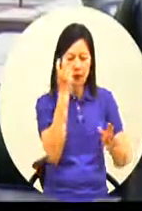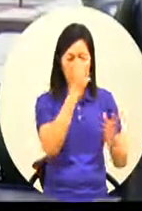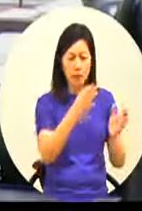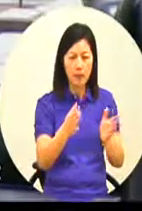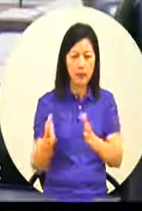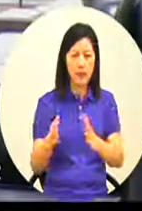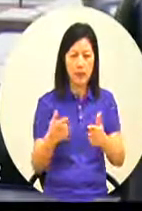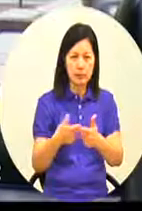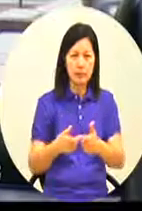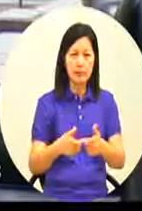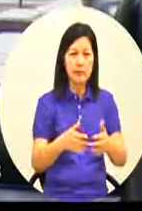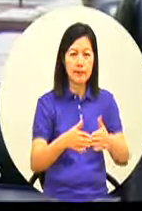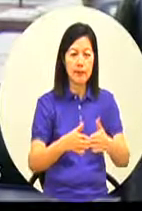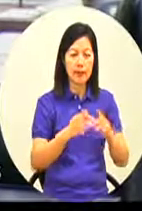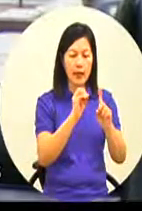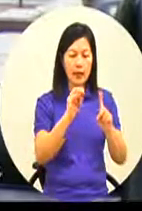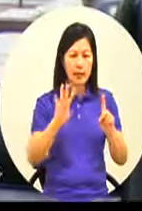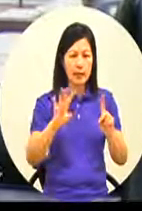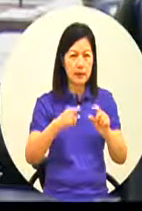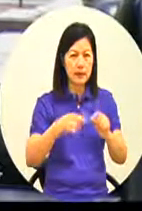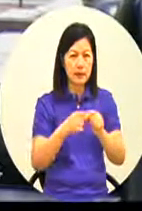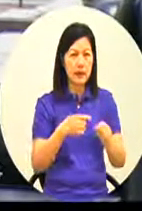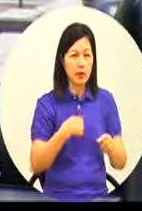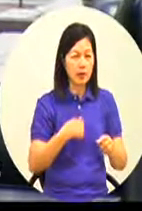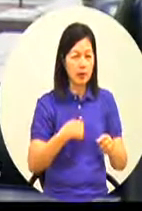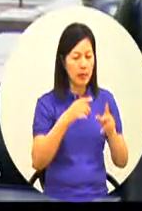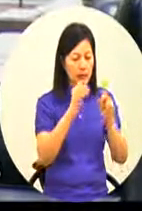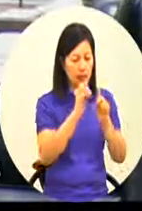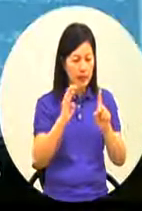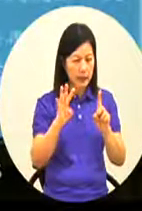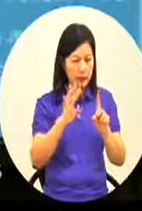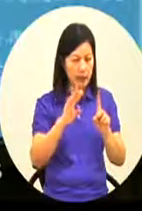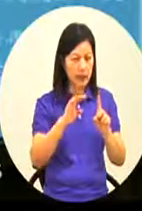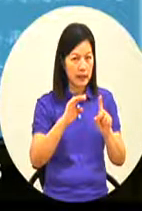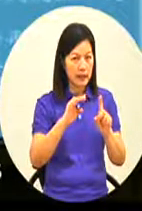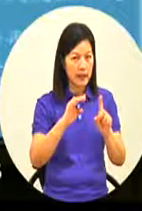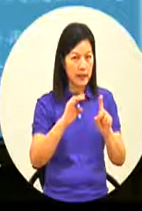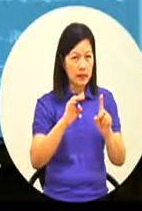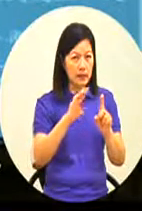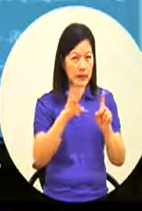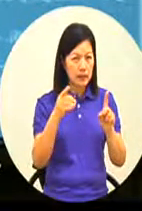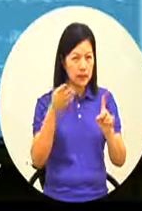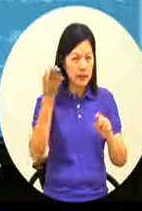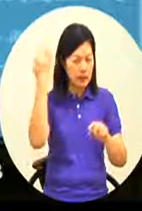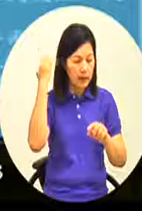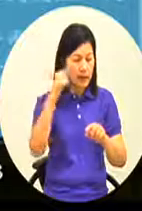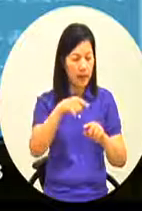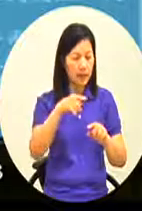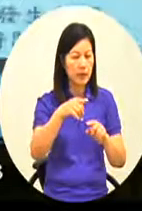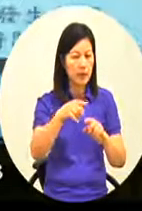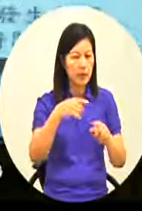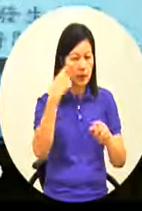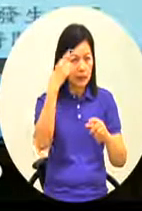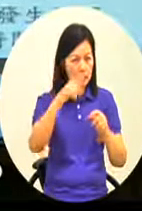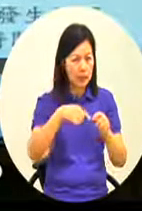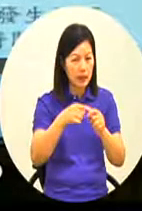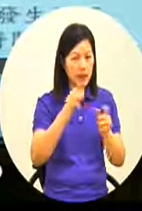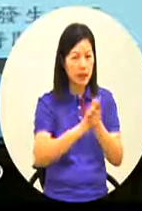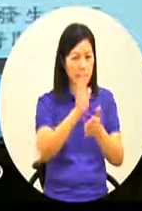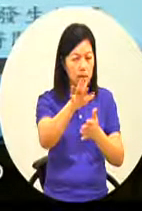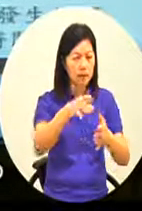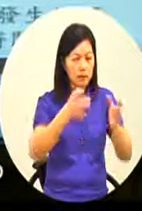以其实他们在104年，我们103年发生的嘛，他们在104年大概一年之后，都相继的成立这